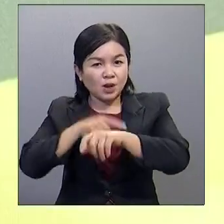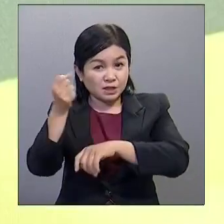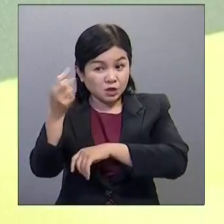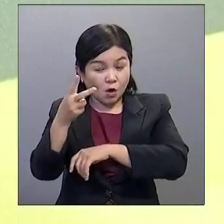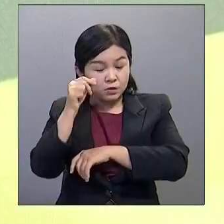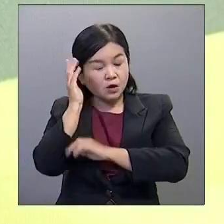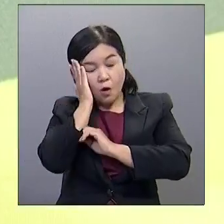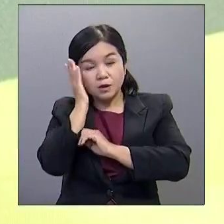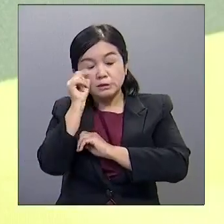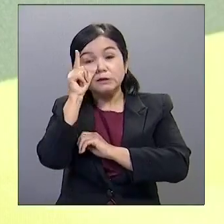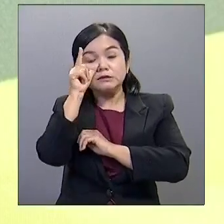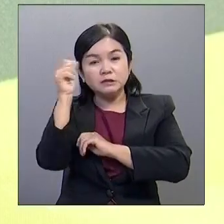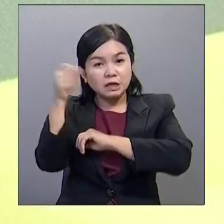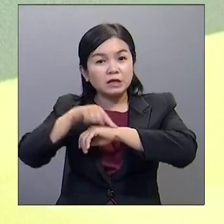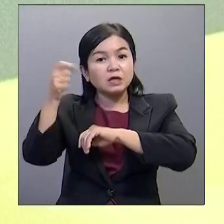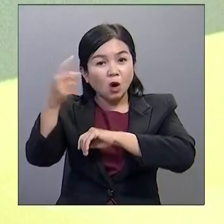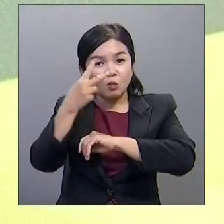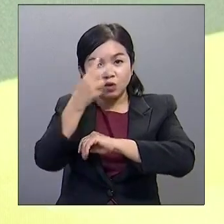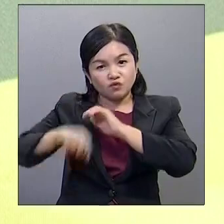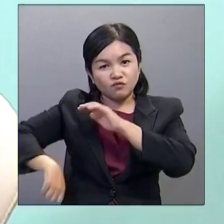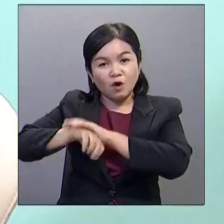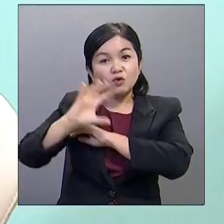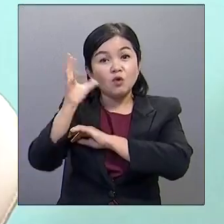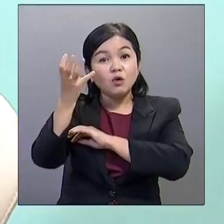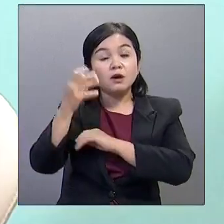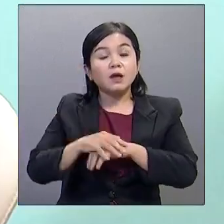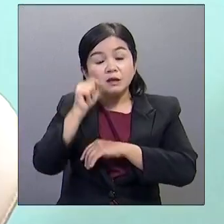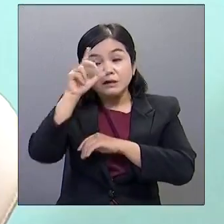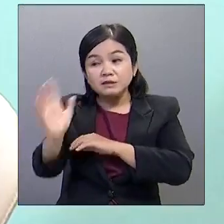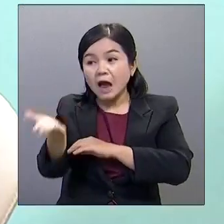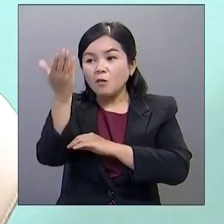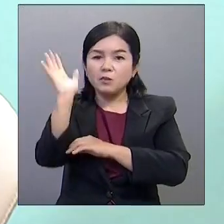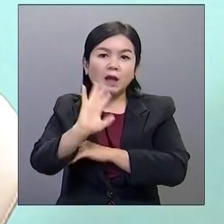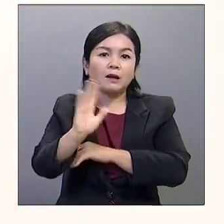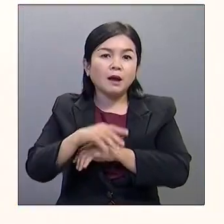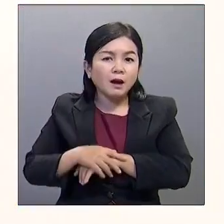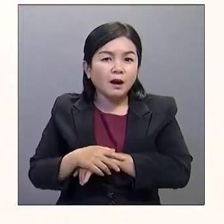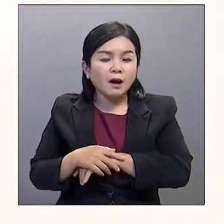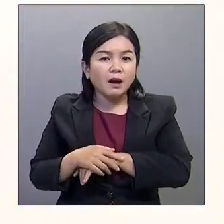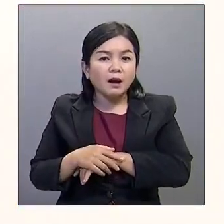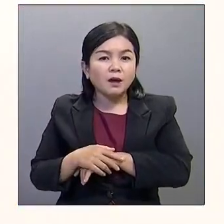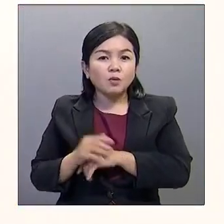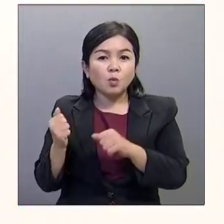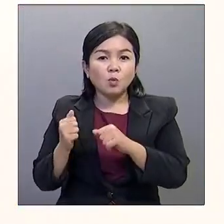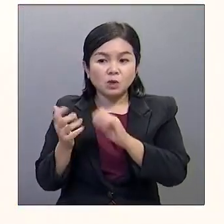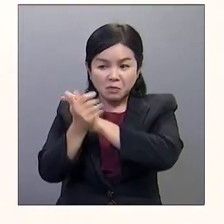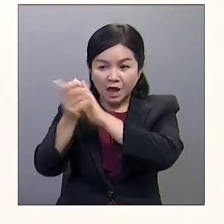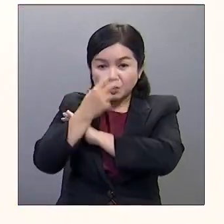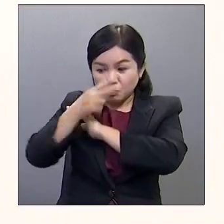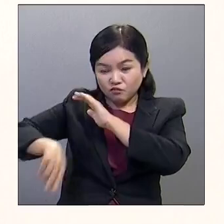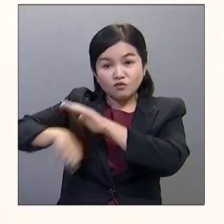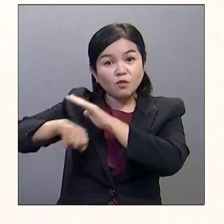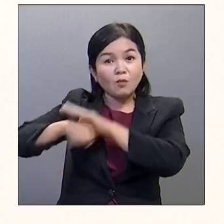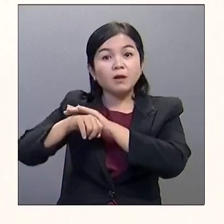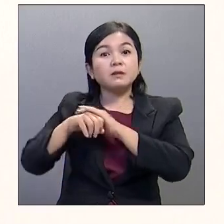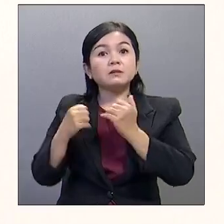ก็นอนดึกกันนิดนึง อย่าเรียกจะพูดว่าตื่นเช้ากันนิดนึงไม่ได้ไม่ตื่นเช้า เราอาจจะไม่ได้นอนคุณดูฟุตบอลแต่คุณก็แบบห